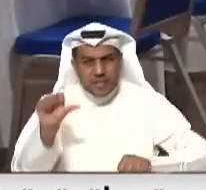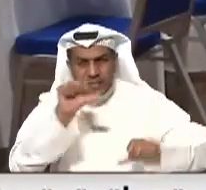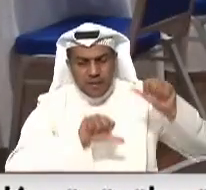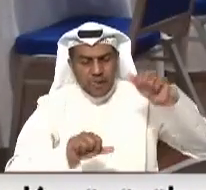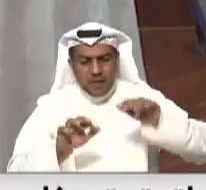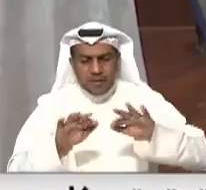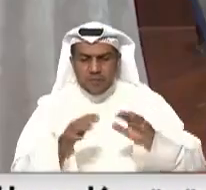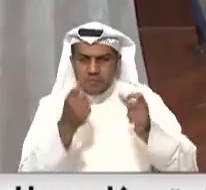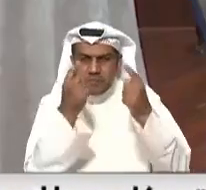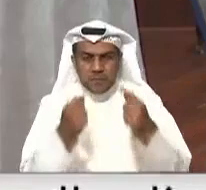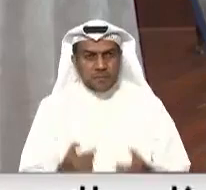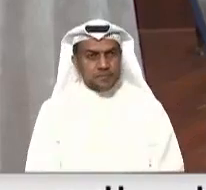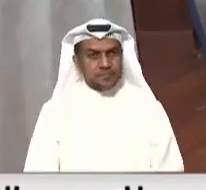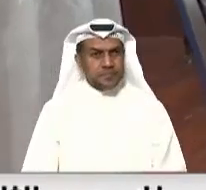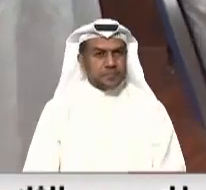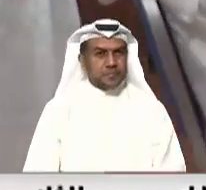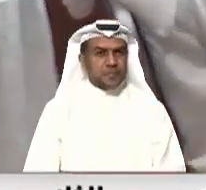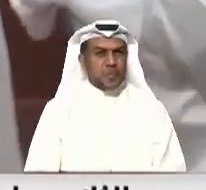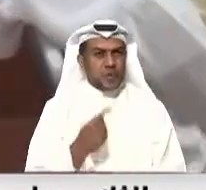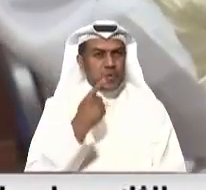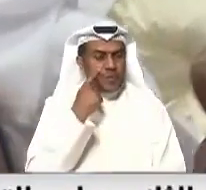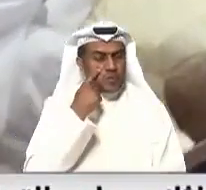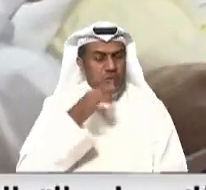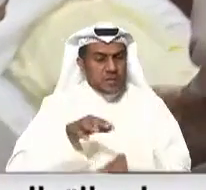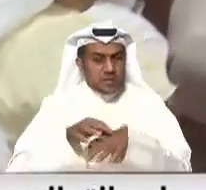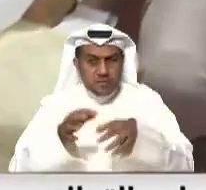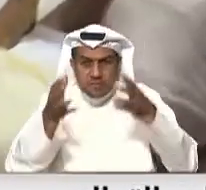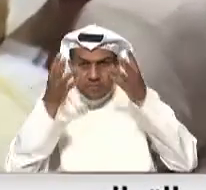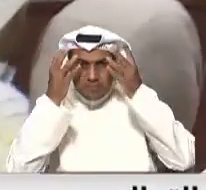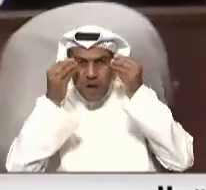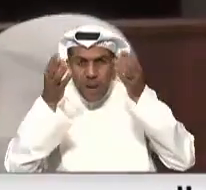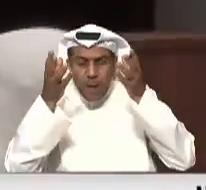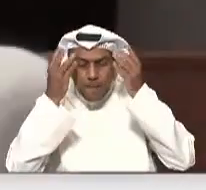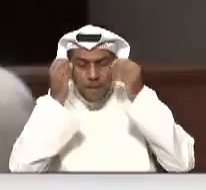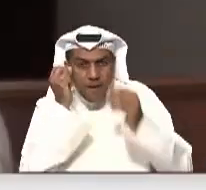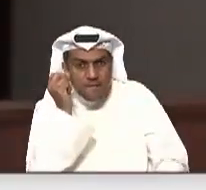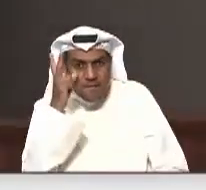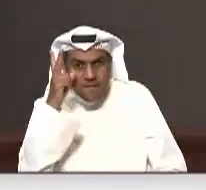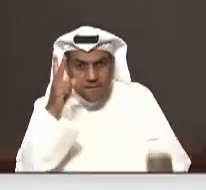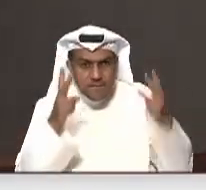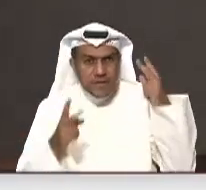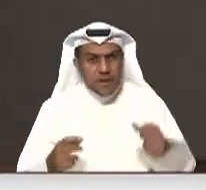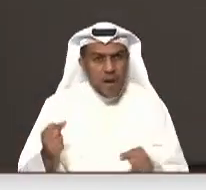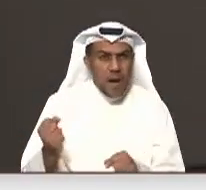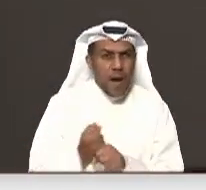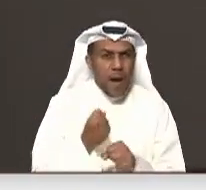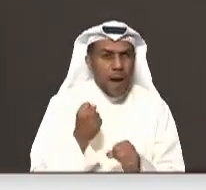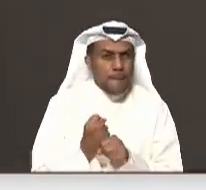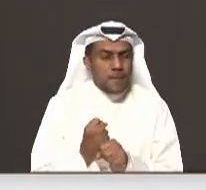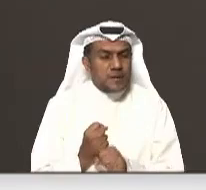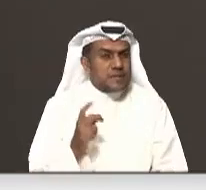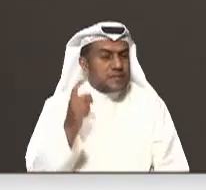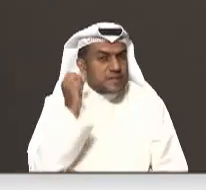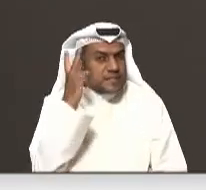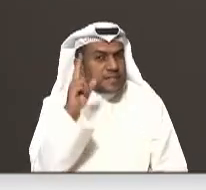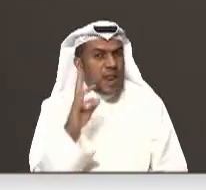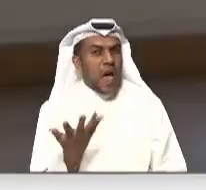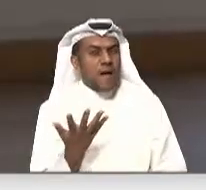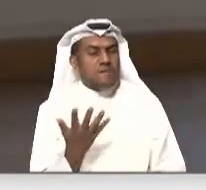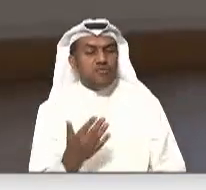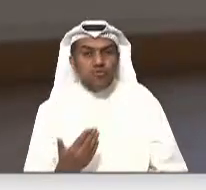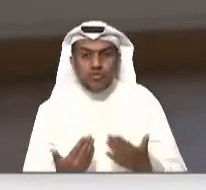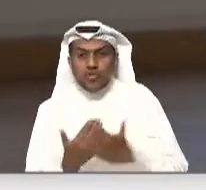ومشرفين بالموجودين. الكوادر الوطنية تستعرض تجاربها الناجحة في مجالات الابتكار المختلفة،